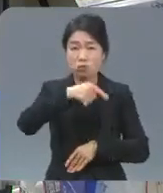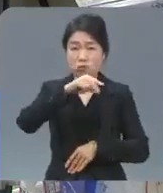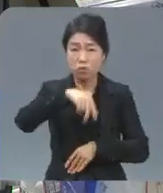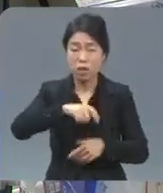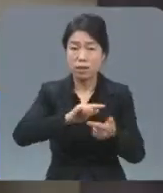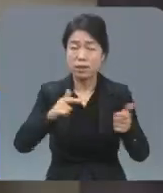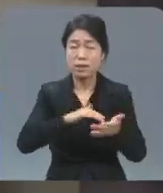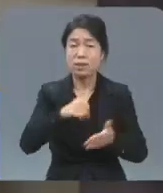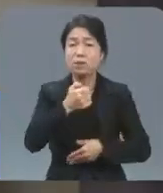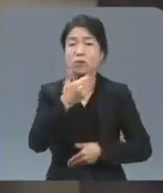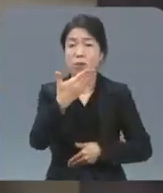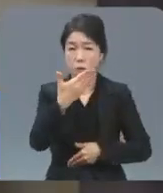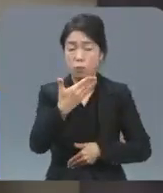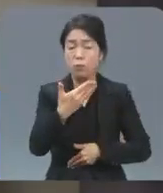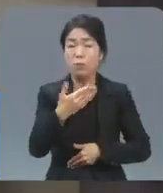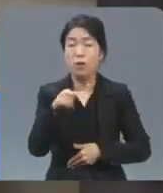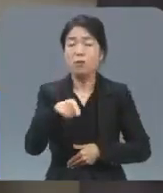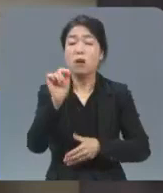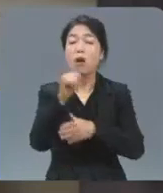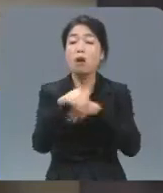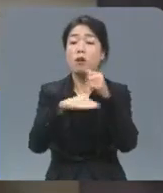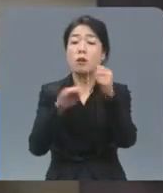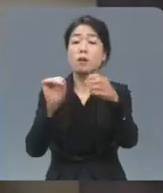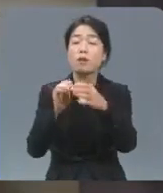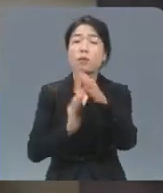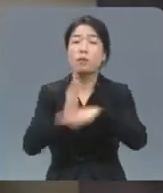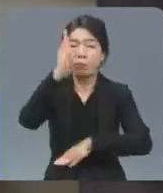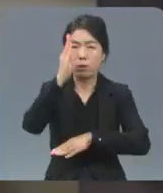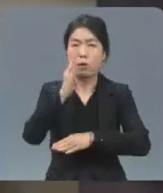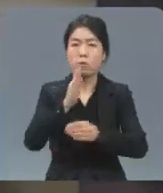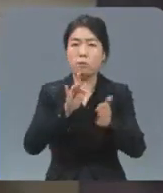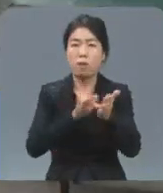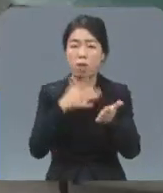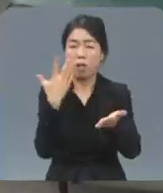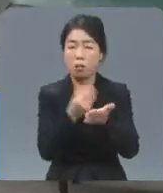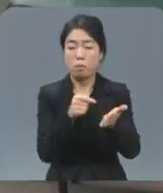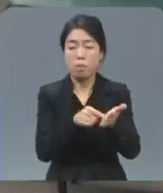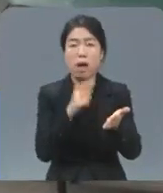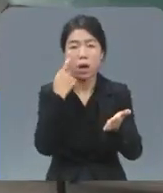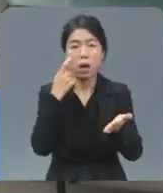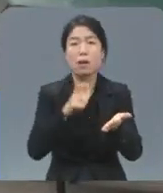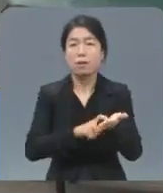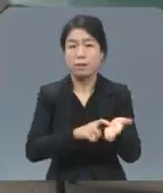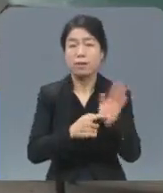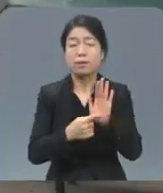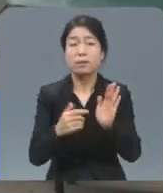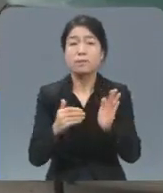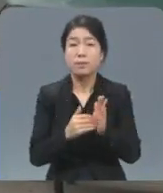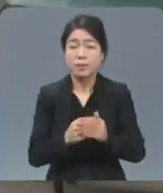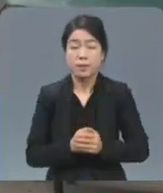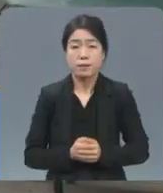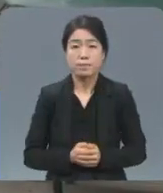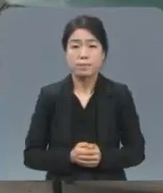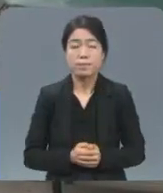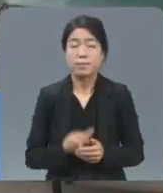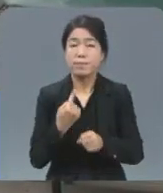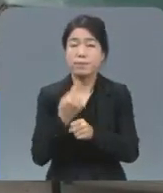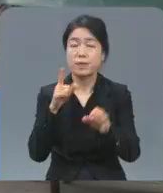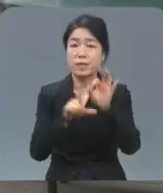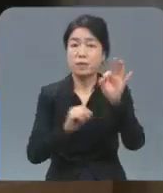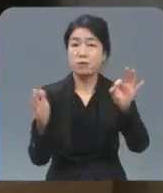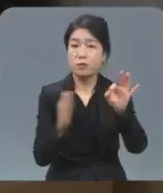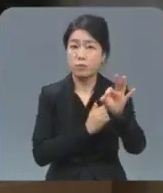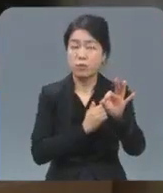등 59건에서 허용 기준을 초과한 잔류농약이 검출됐다고 밝혔습니다. 보건환경연구원은 지난해